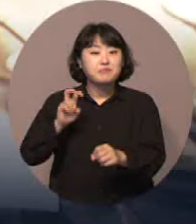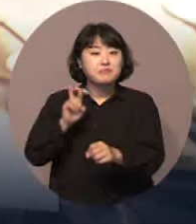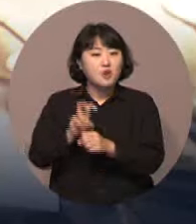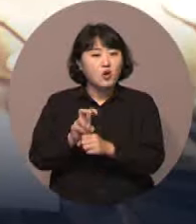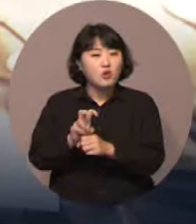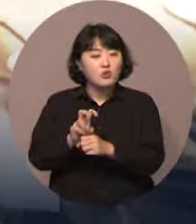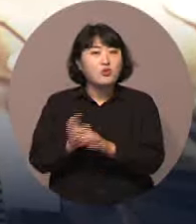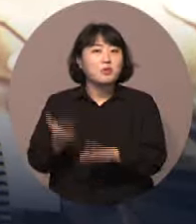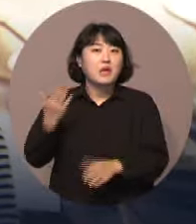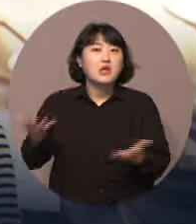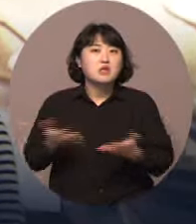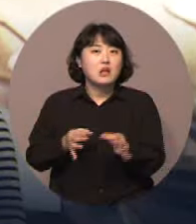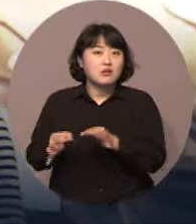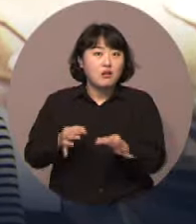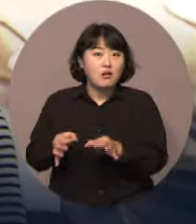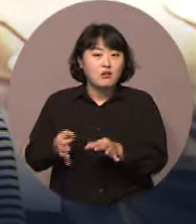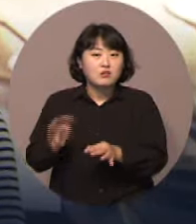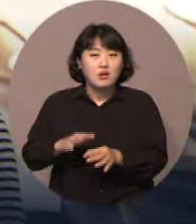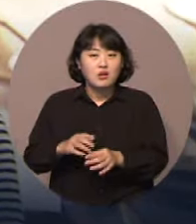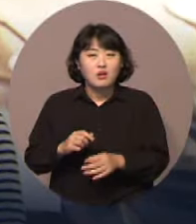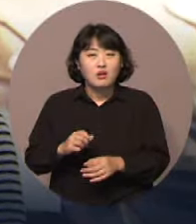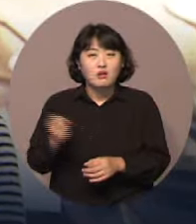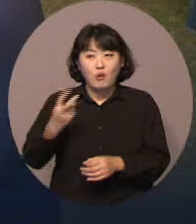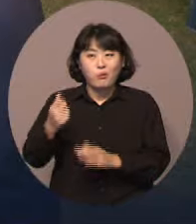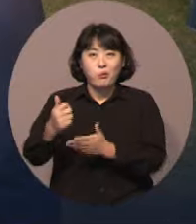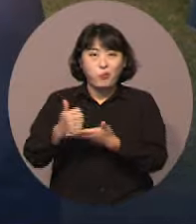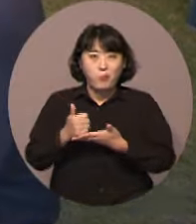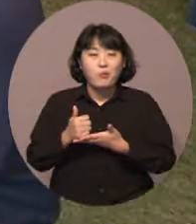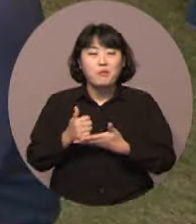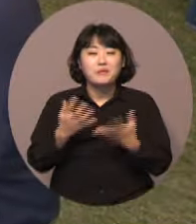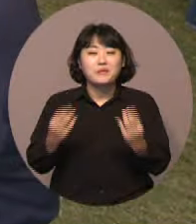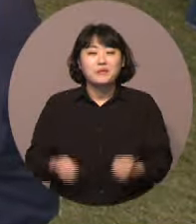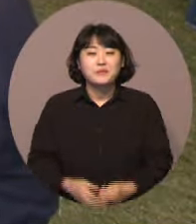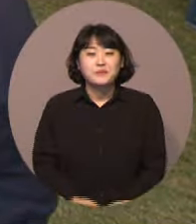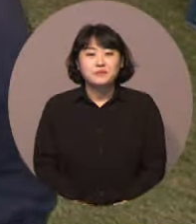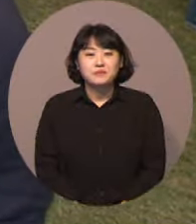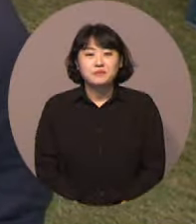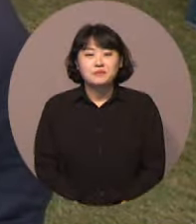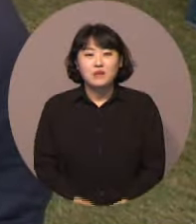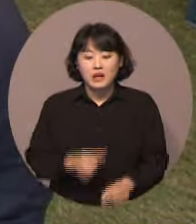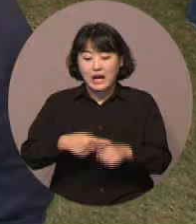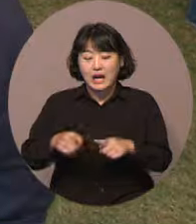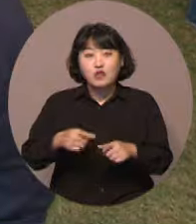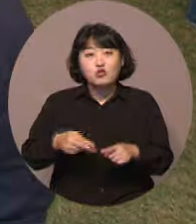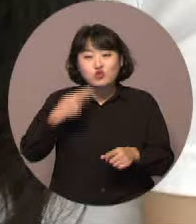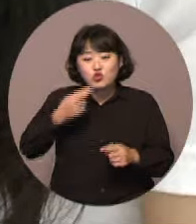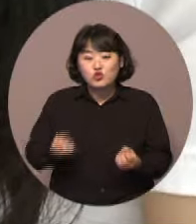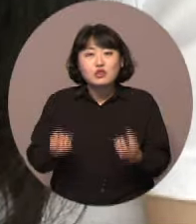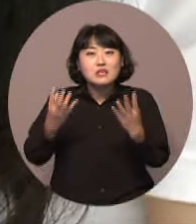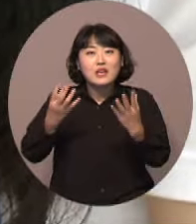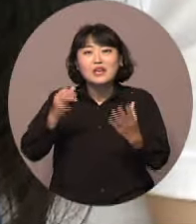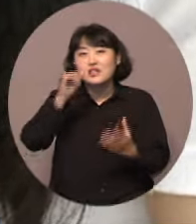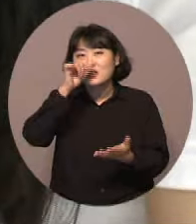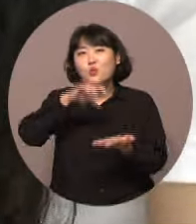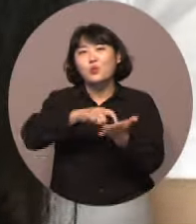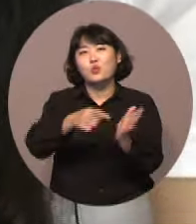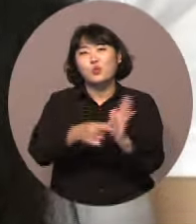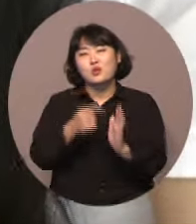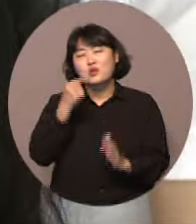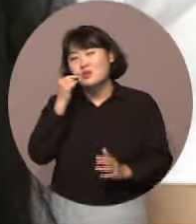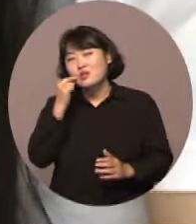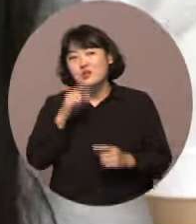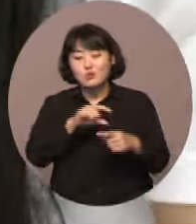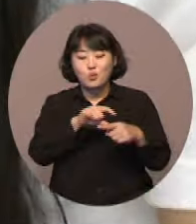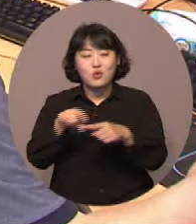넘게 했거든요. 그래서 단골손님이 많아요. 칼국수 축제가 있을 정도인 대전의 칼국수 사랑은